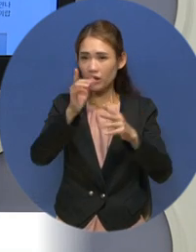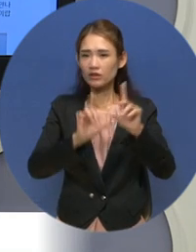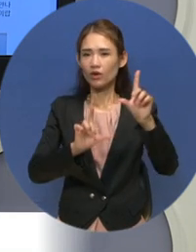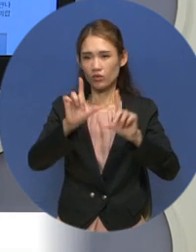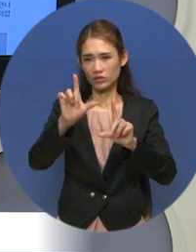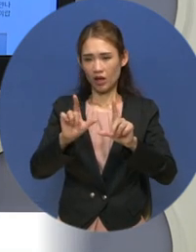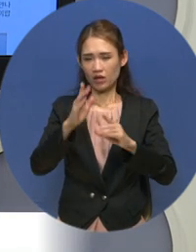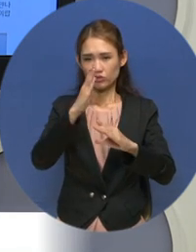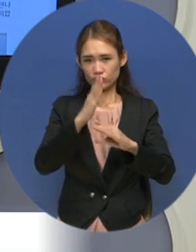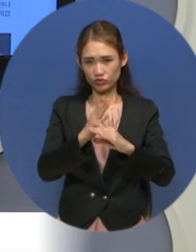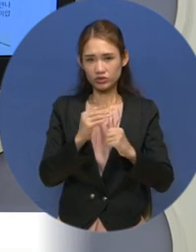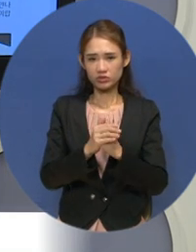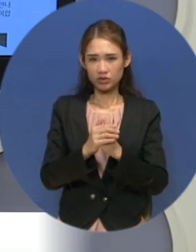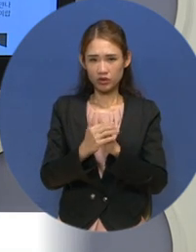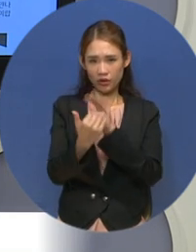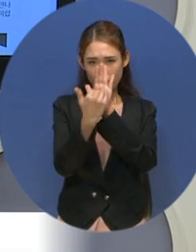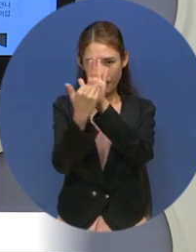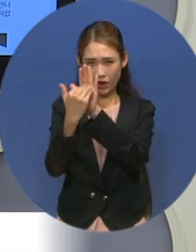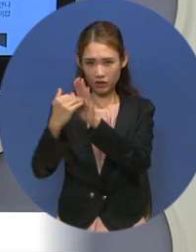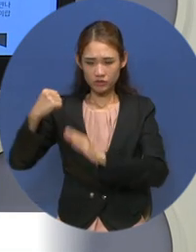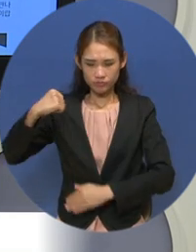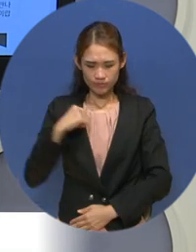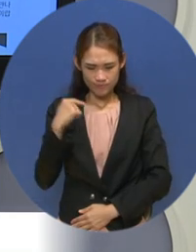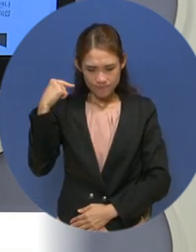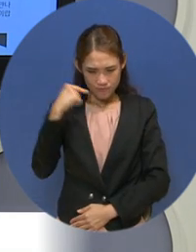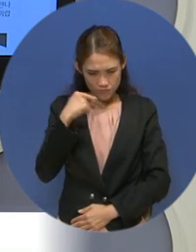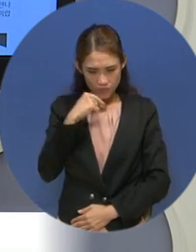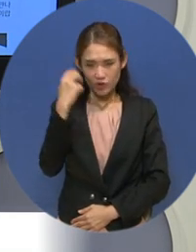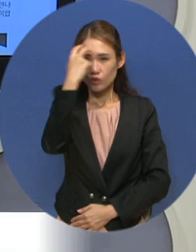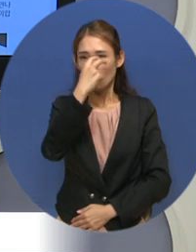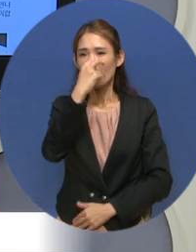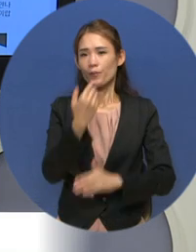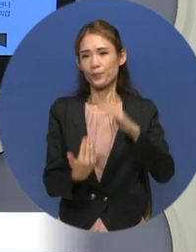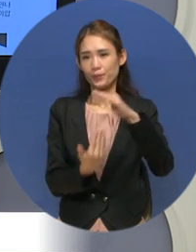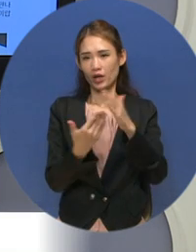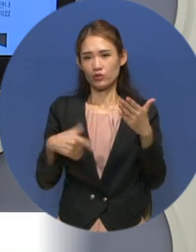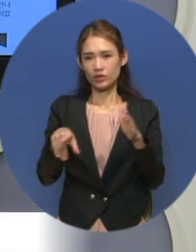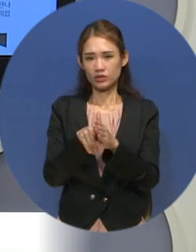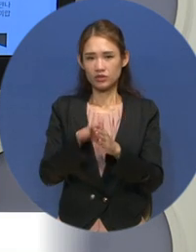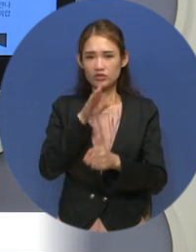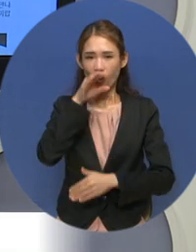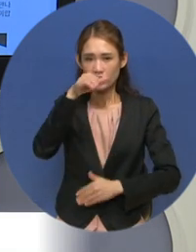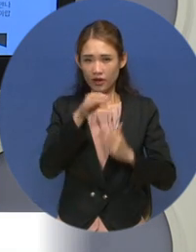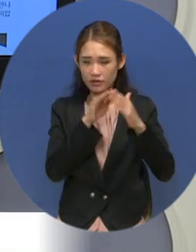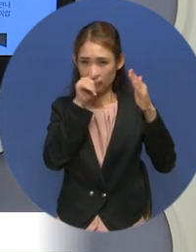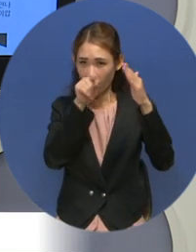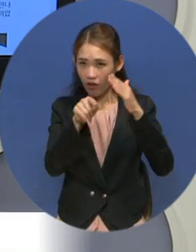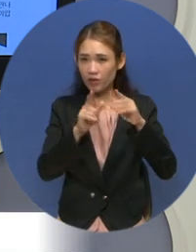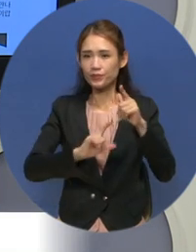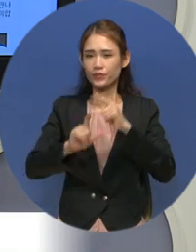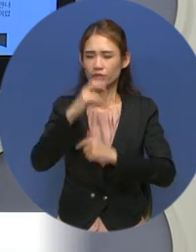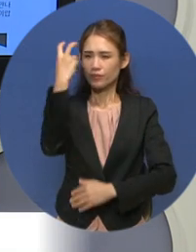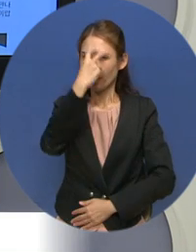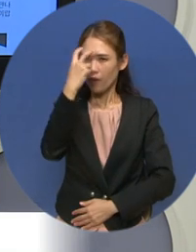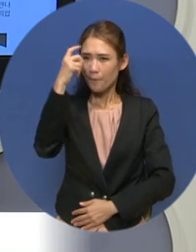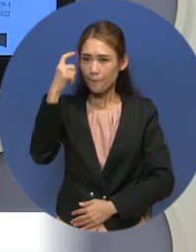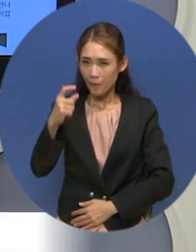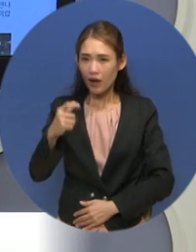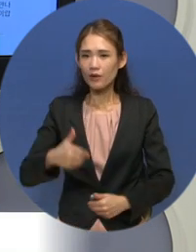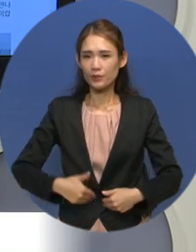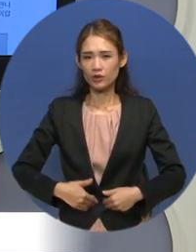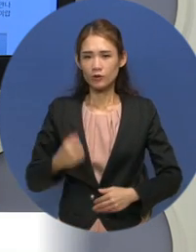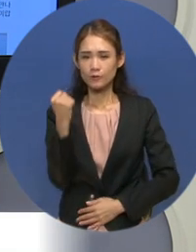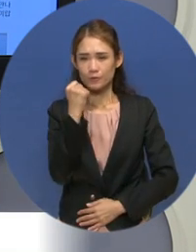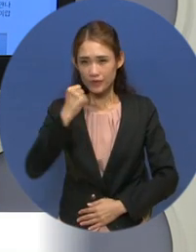시점에 는 방역 수칙에 철저한 준수가 이루어질 수 있도록 현장 점검을 보다 강화하고 방역 수칙을